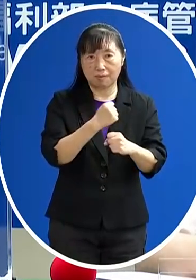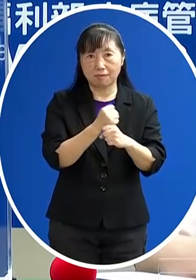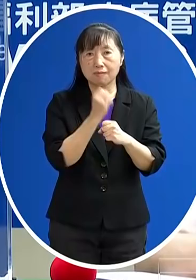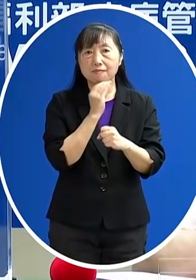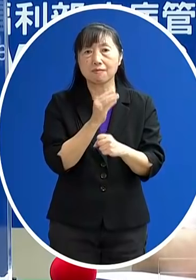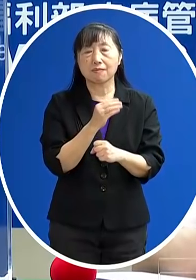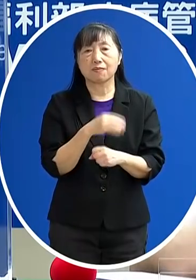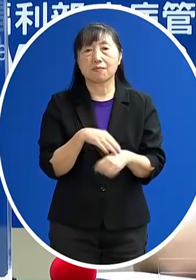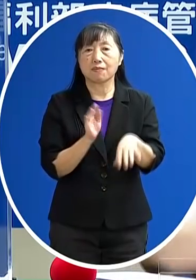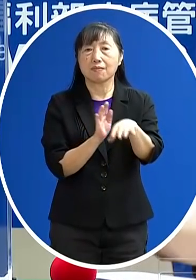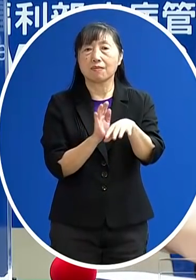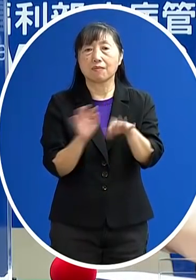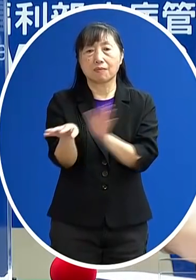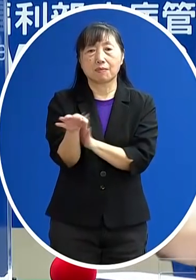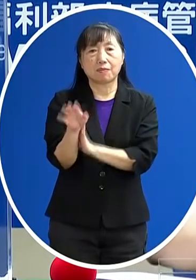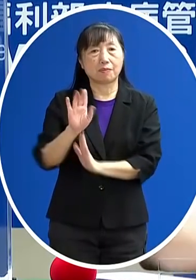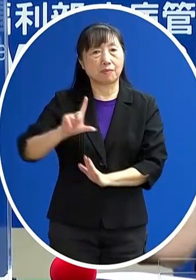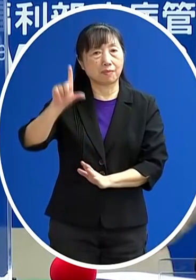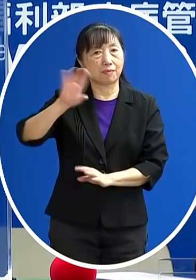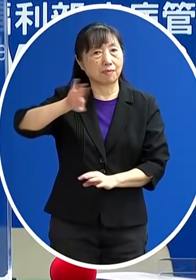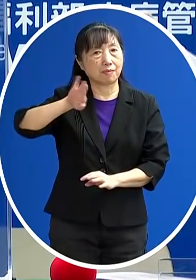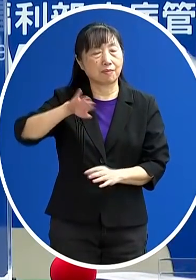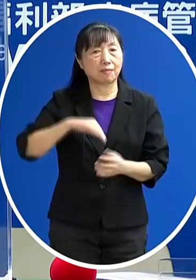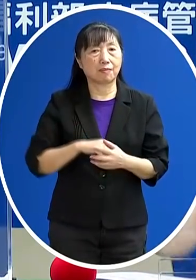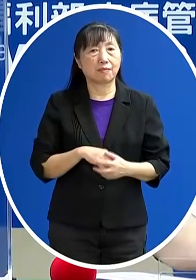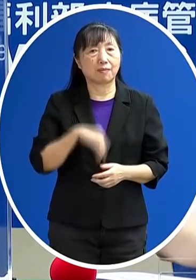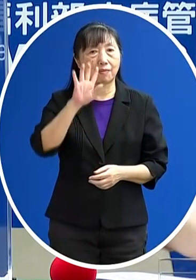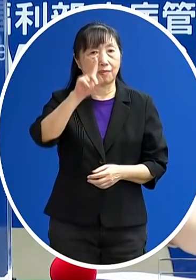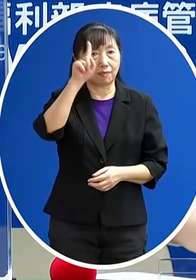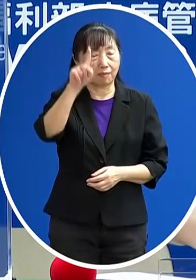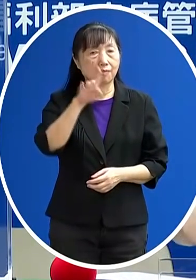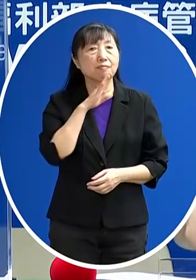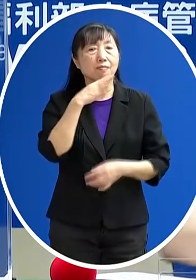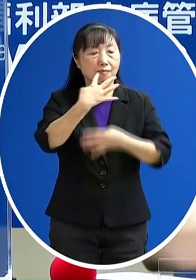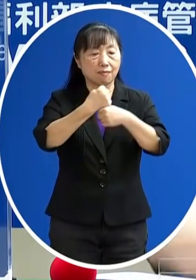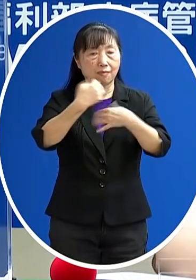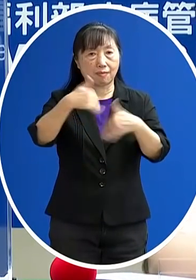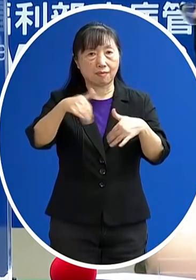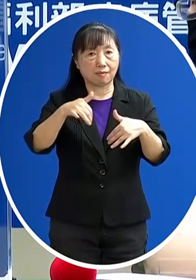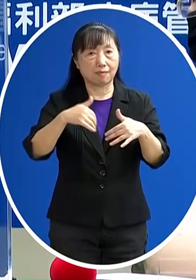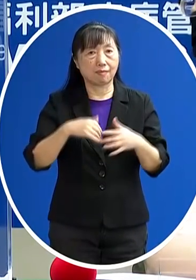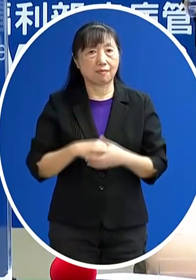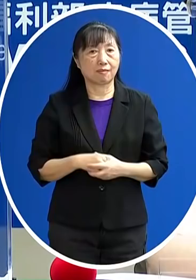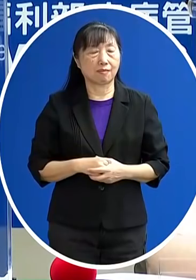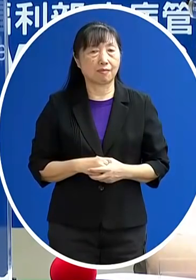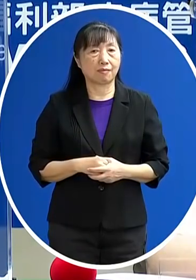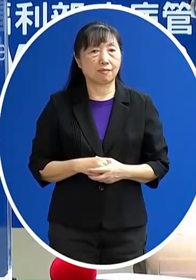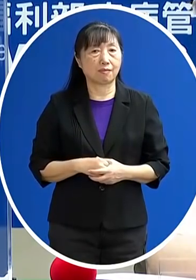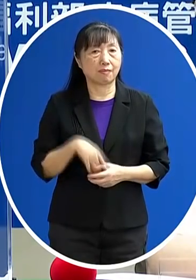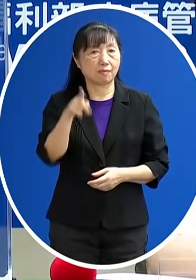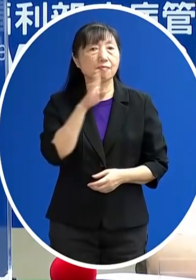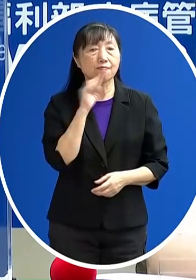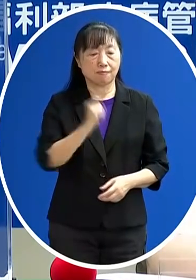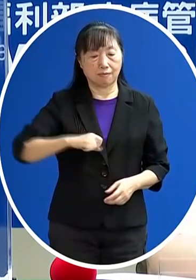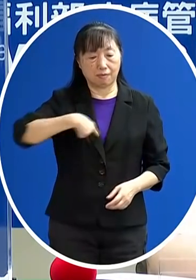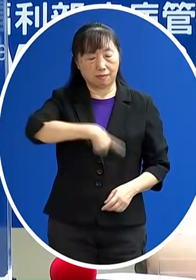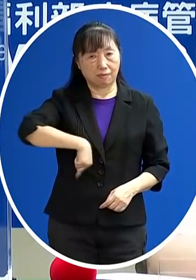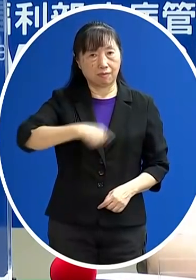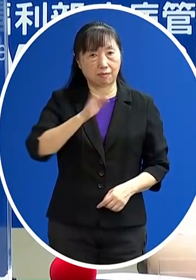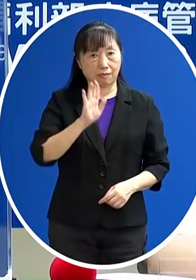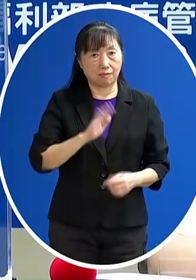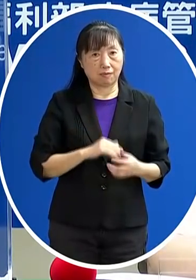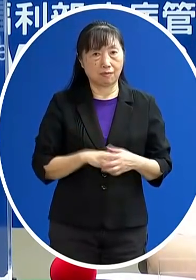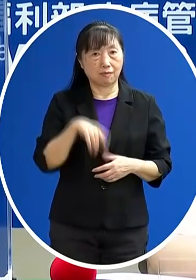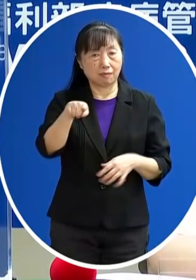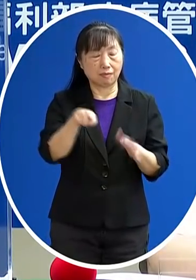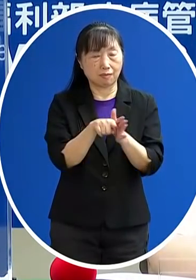哎，等于大家的右上角有一位尚未取号的哈，他是哈抗体哈，那时候原来一开